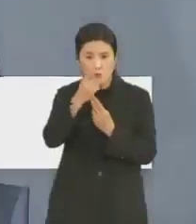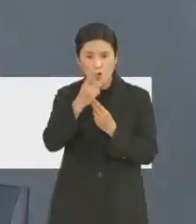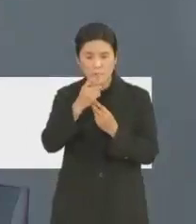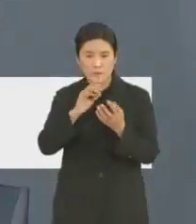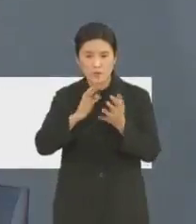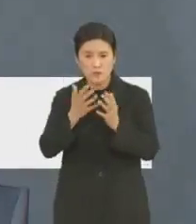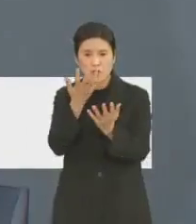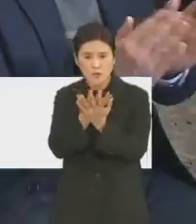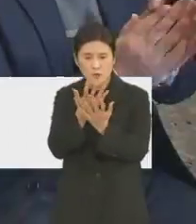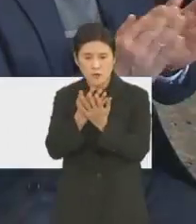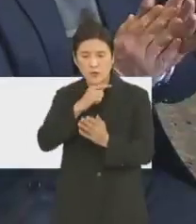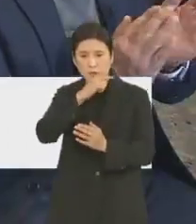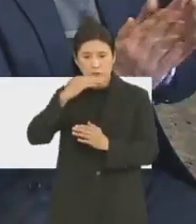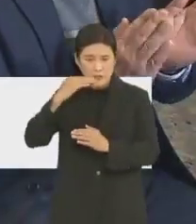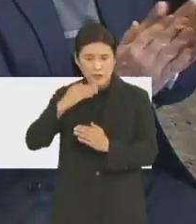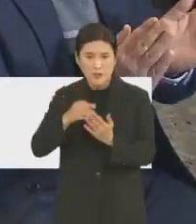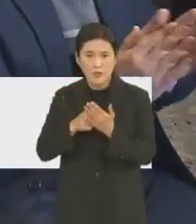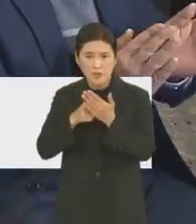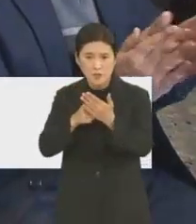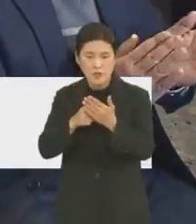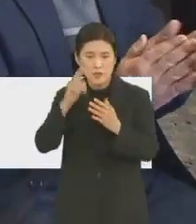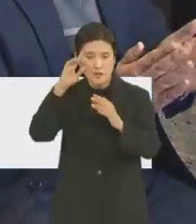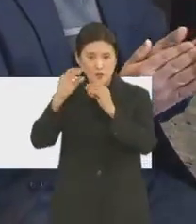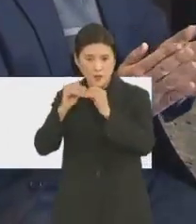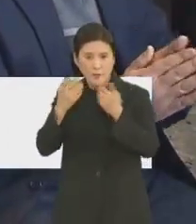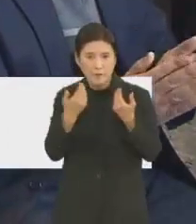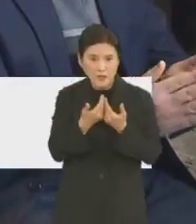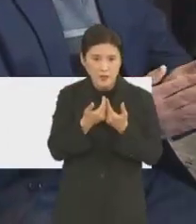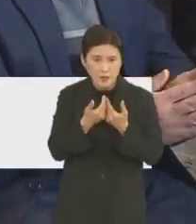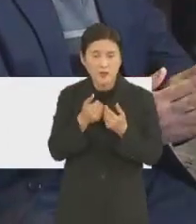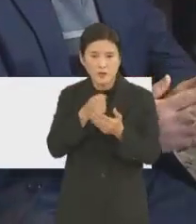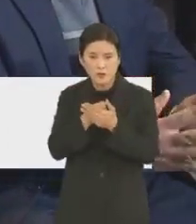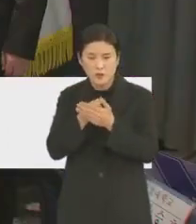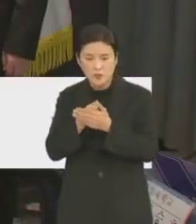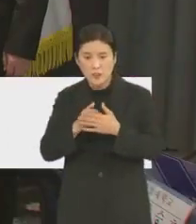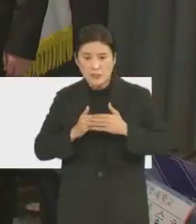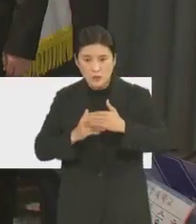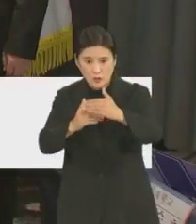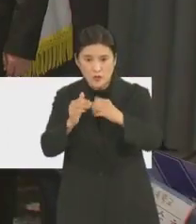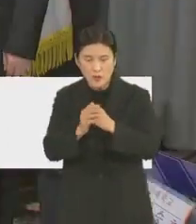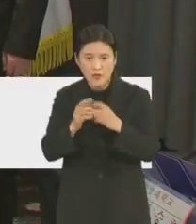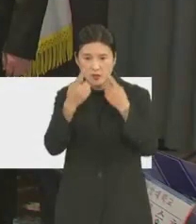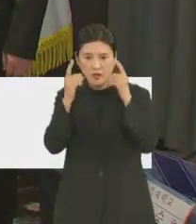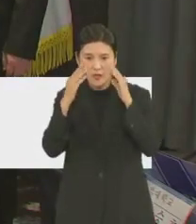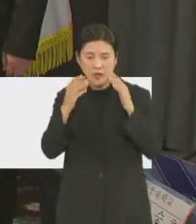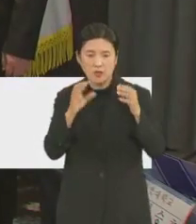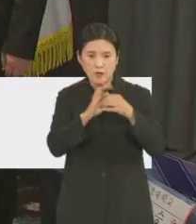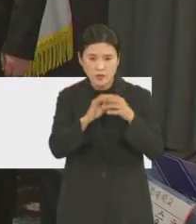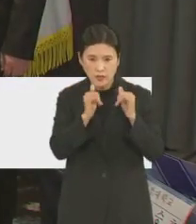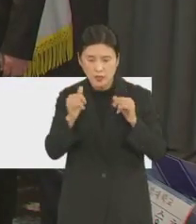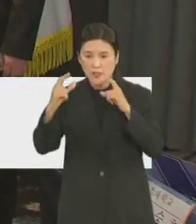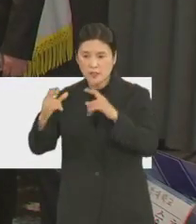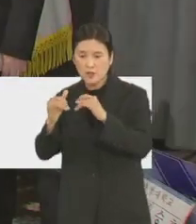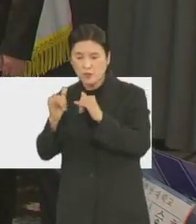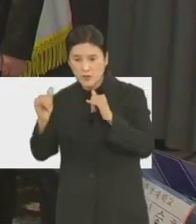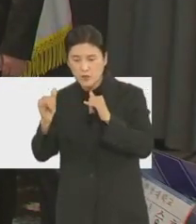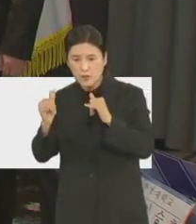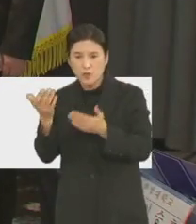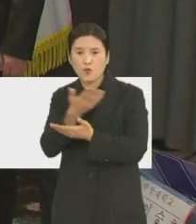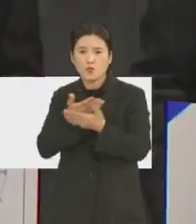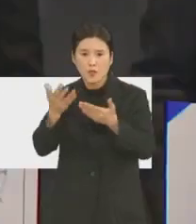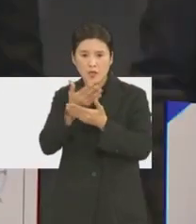만들고 민주적인 절차로 찬반을 결정하기로 했으며 모든 절차를 대학 구성원과 지역민과 투명하게 공유해